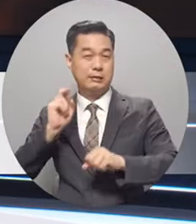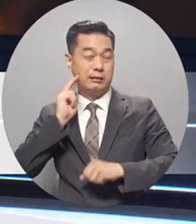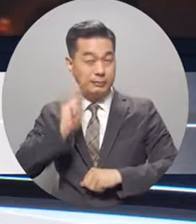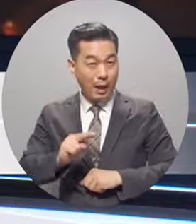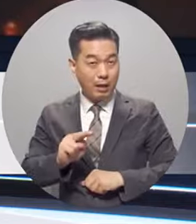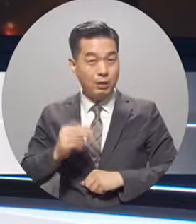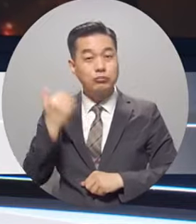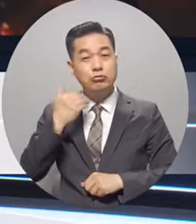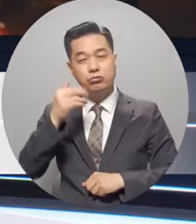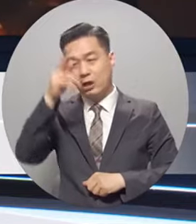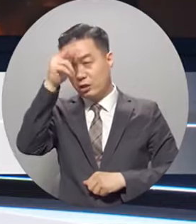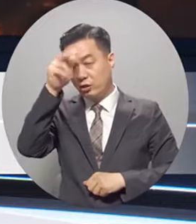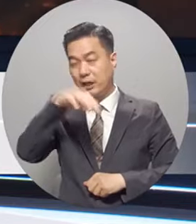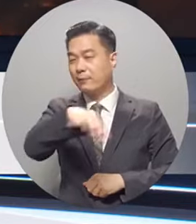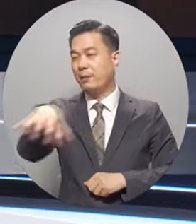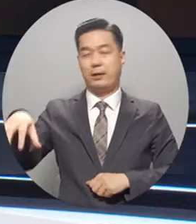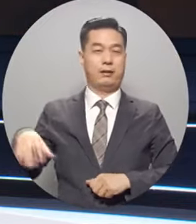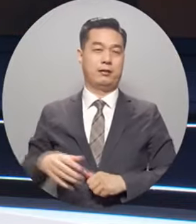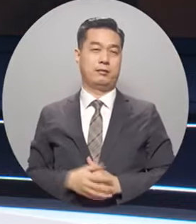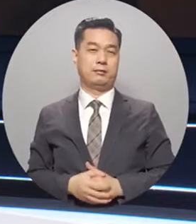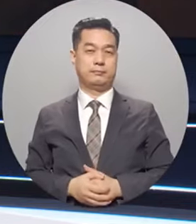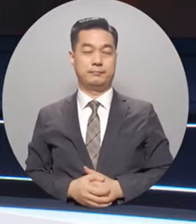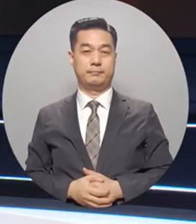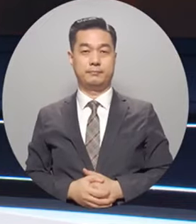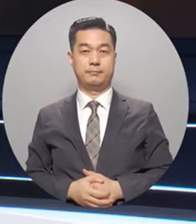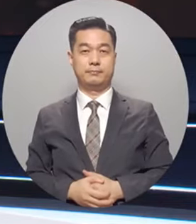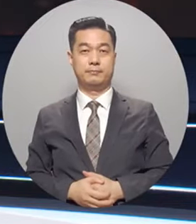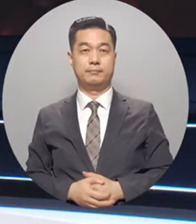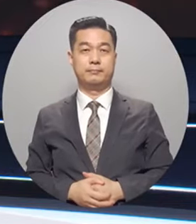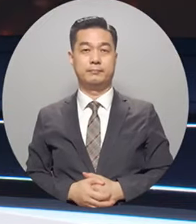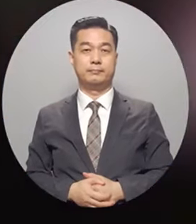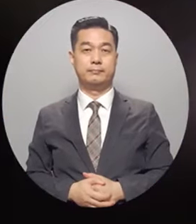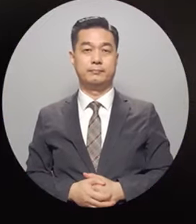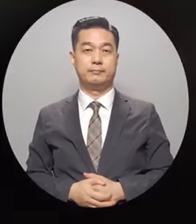상대는 경찰관들이었죠. 최지호 기자가 보도합니다.